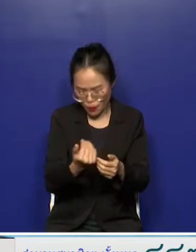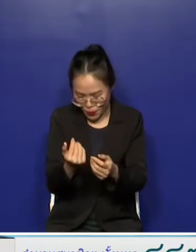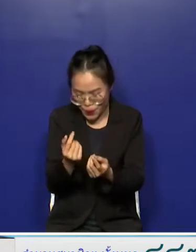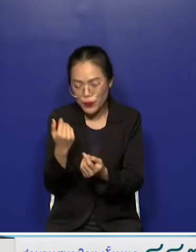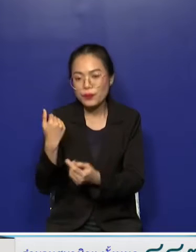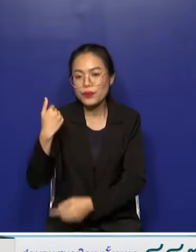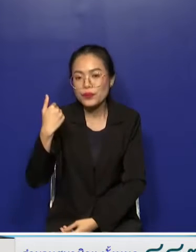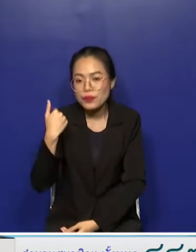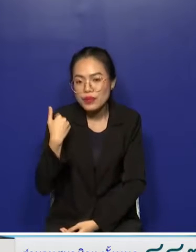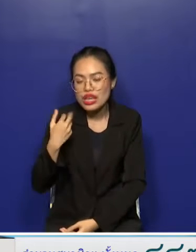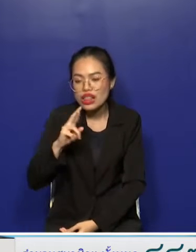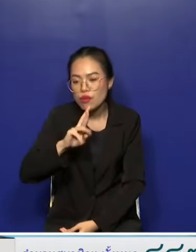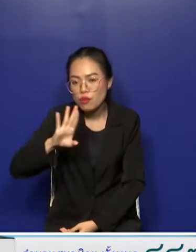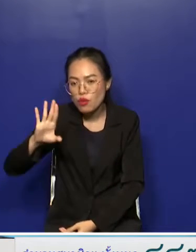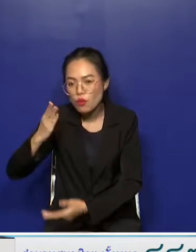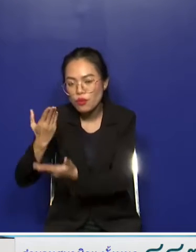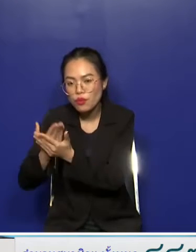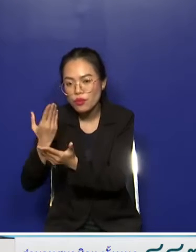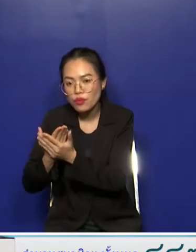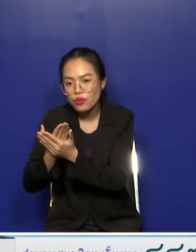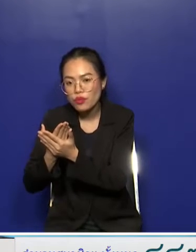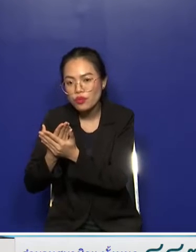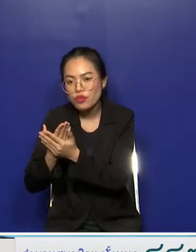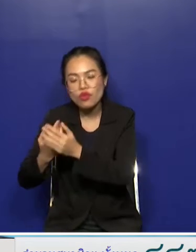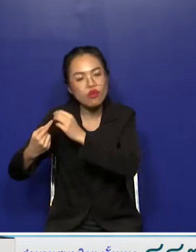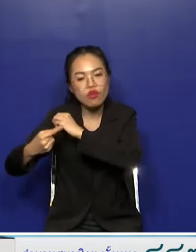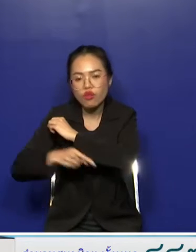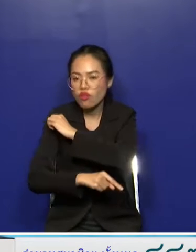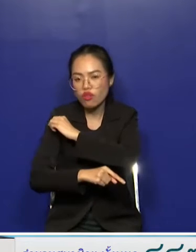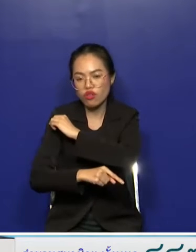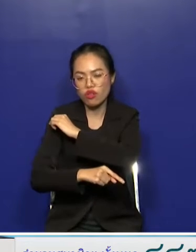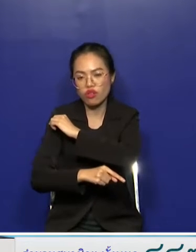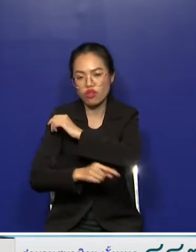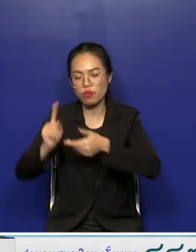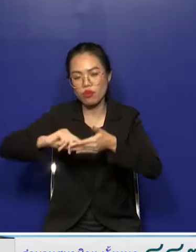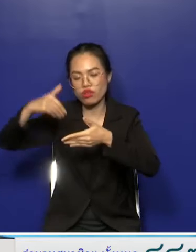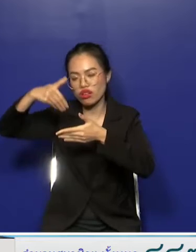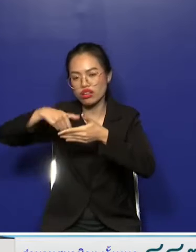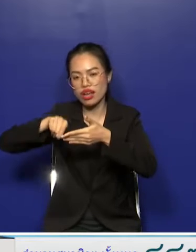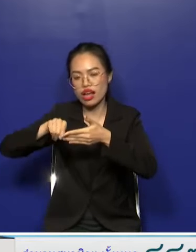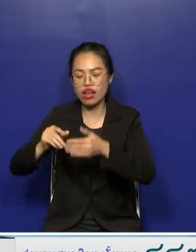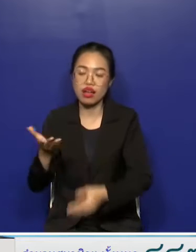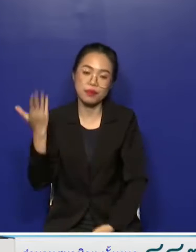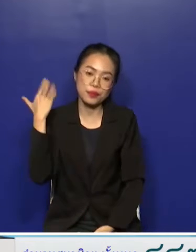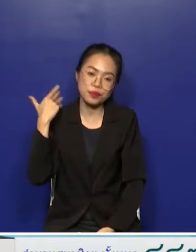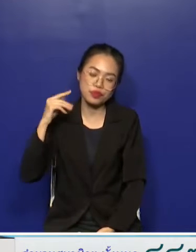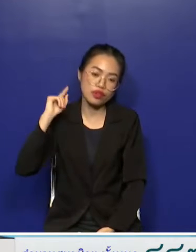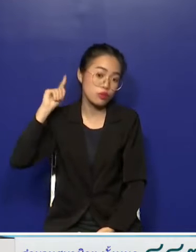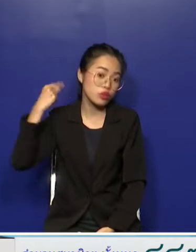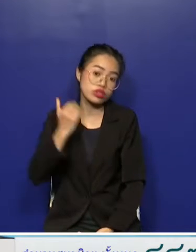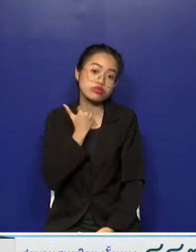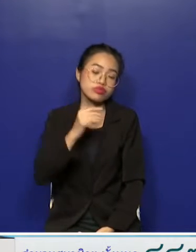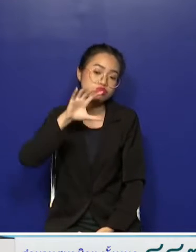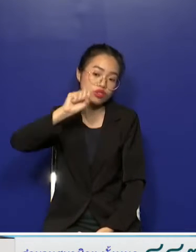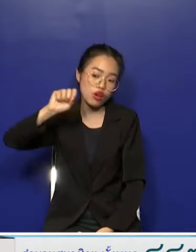ระบบของการใช้เงินทเรากไดิงแม่น คร ทาทารณ์เมื่สัครู่นี้ สอสอ Domin พิมประพีธได้บอกชัดว่า